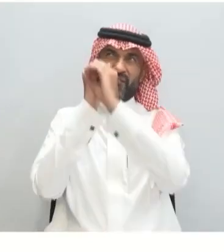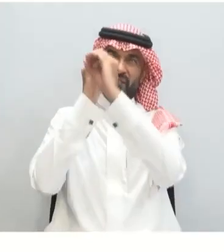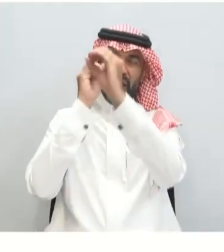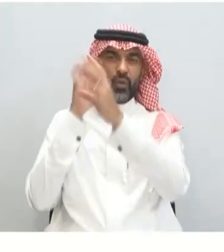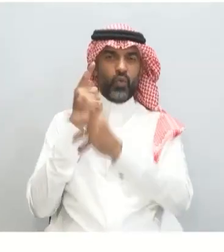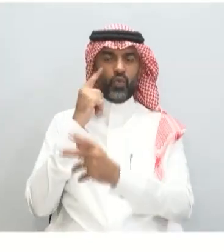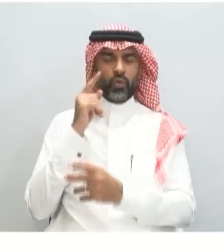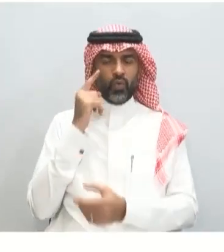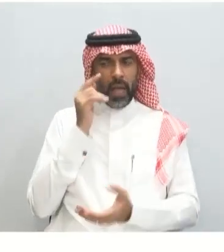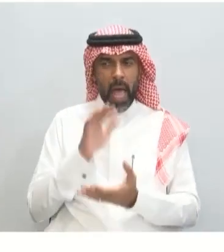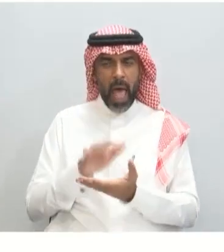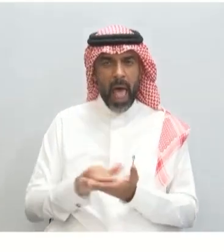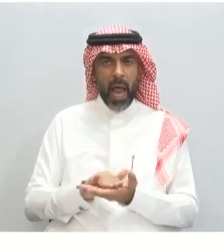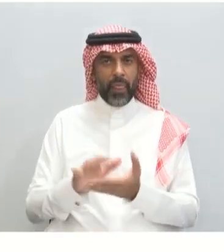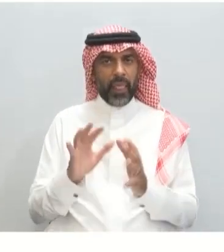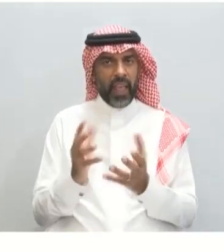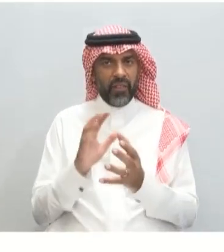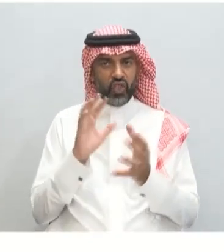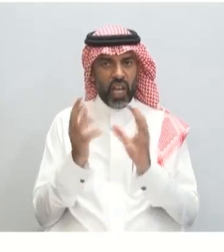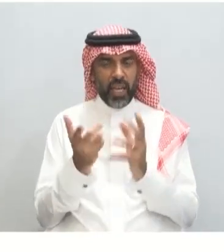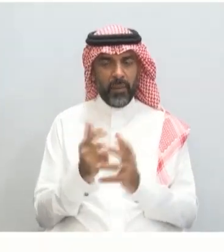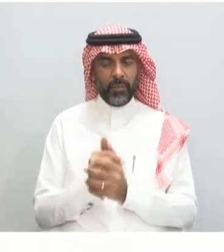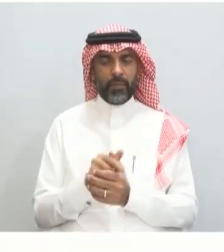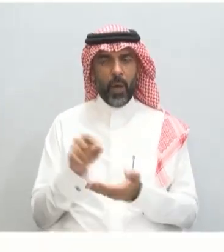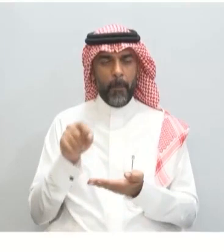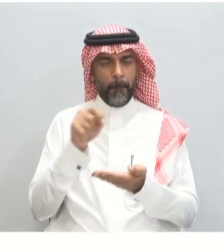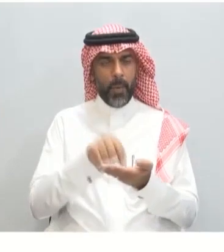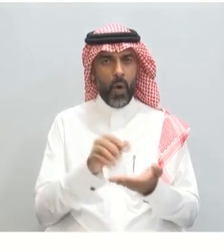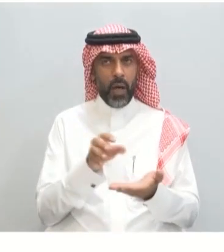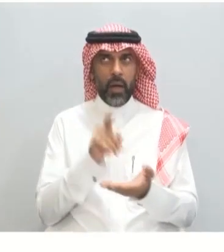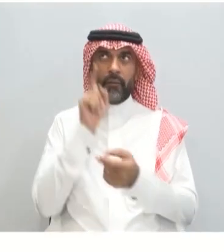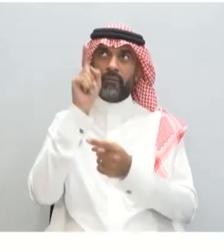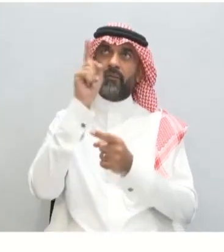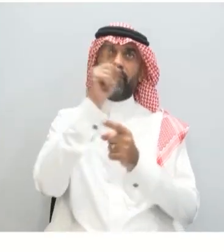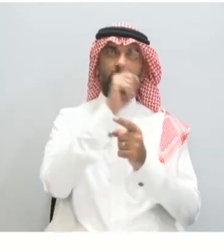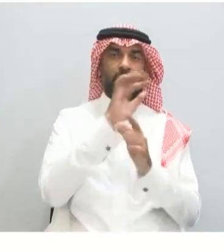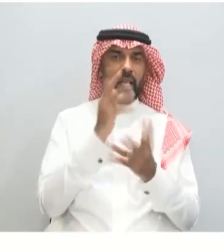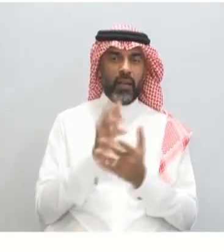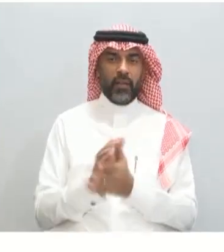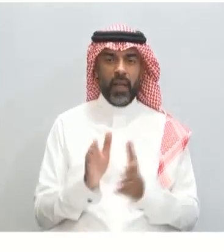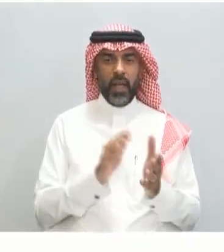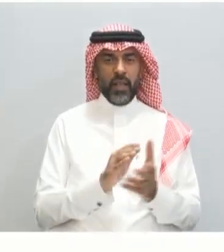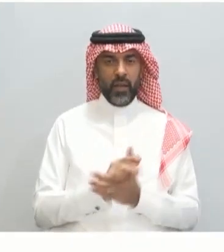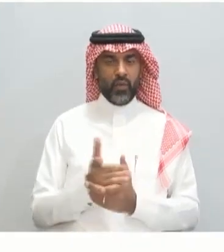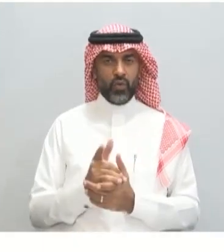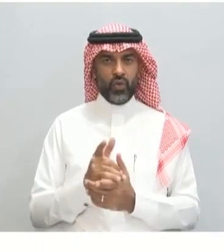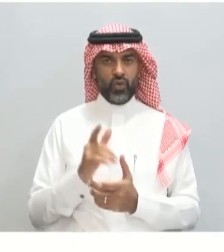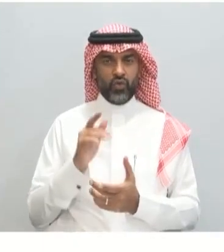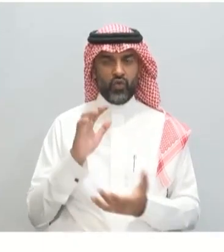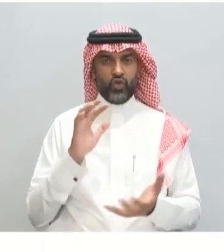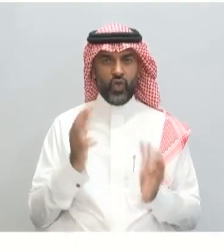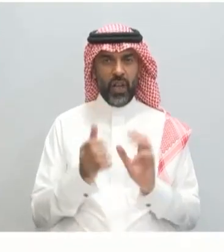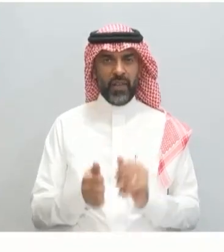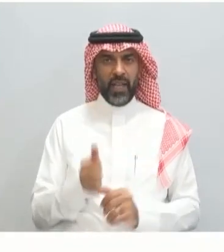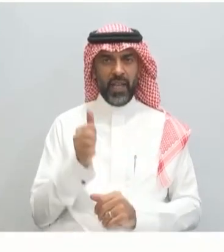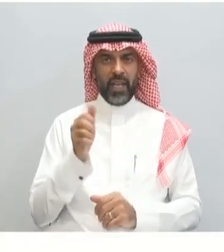شكل الارض ممتازين احسنتم تحديد المواقع فلكيه ايضا من العلوم الجغرافيا الاقليميه ساعد المسلمون